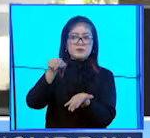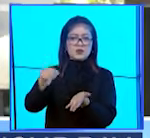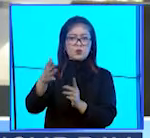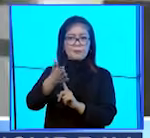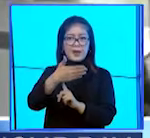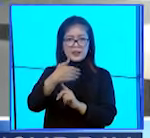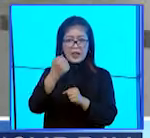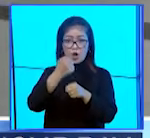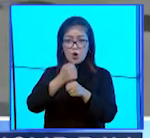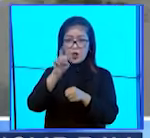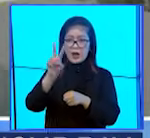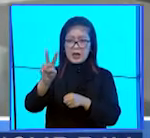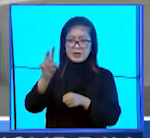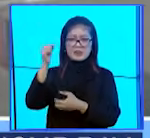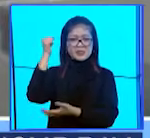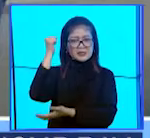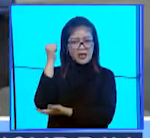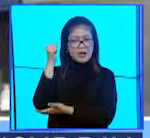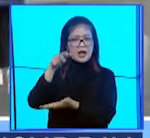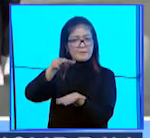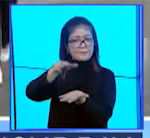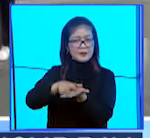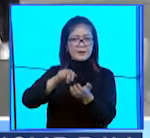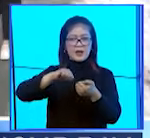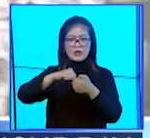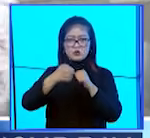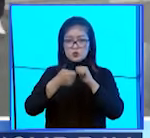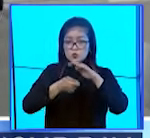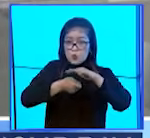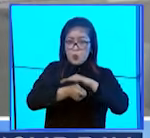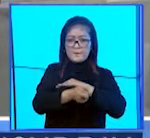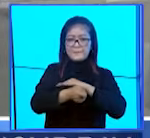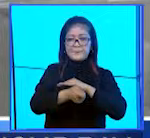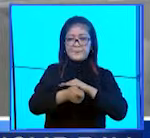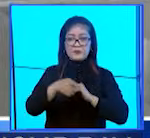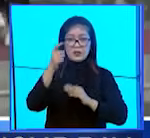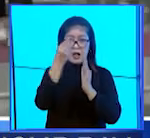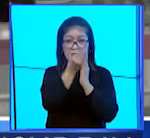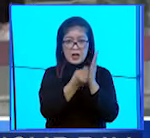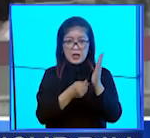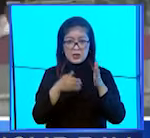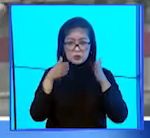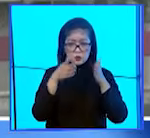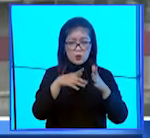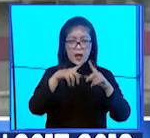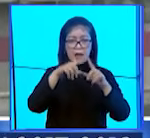tersebut sebagai tersangka dalam kasus suap dana alokasi khusus APBNP tahun